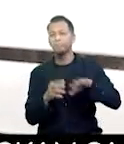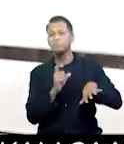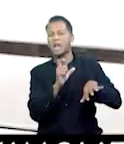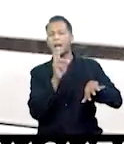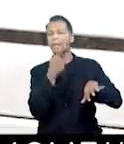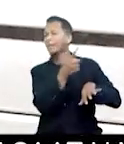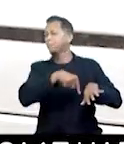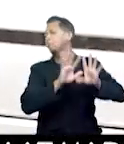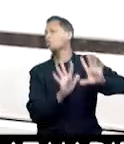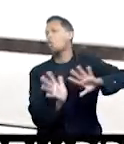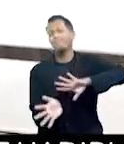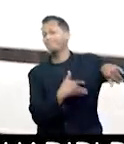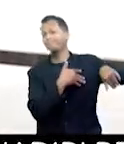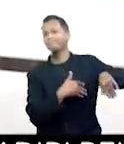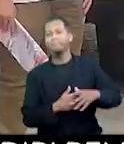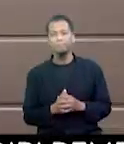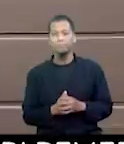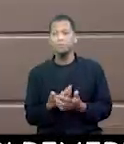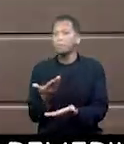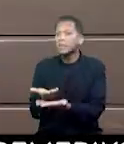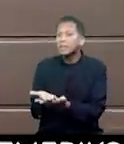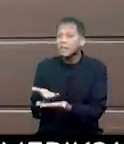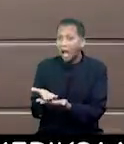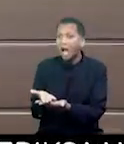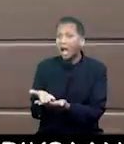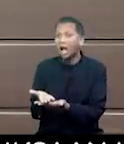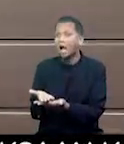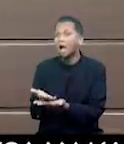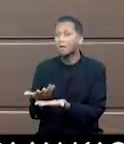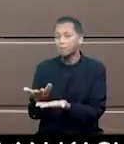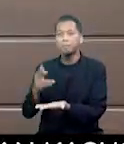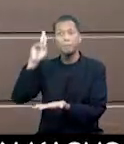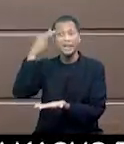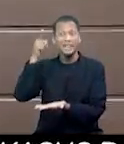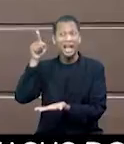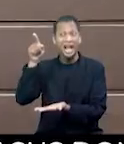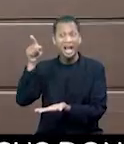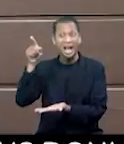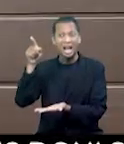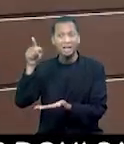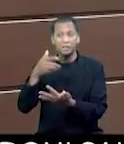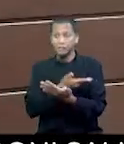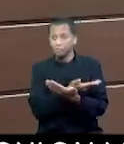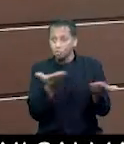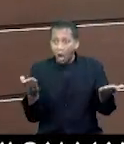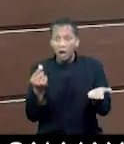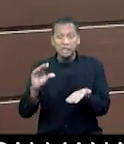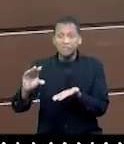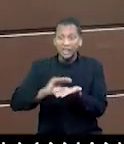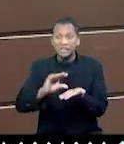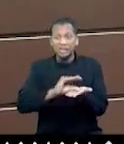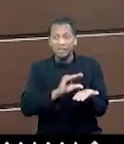juga meminta kepada pemerintah ya supaya menertibkan setiap investasi-investasi yang nggak jelas